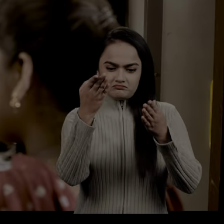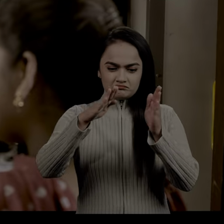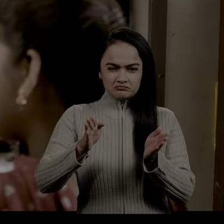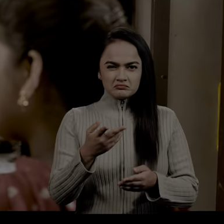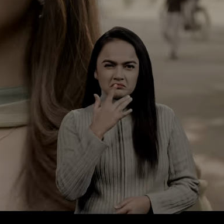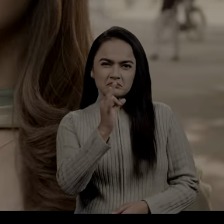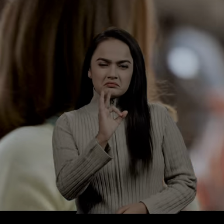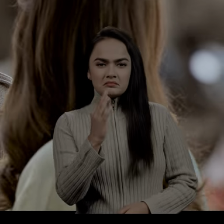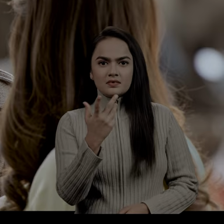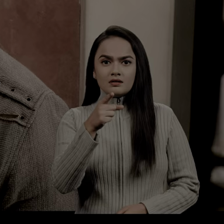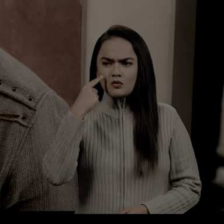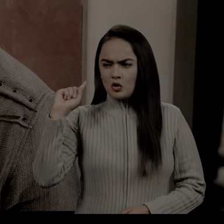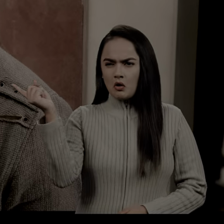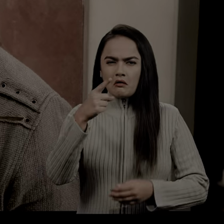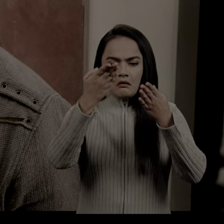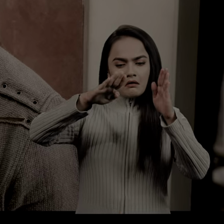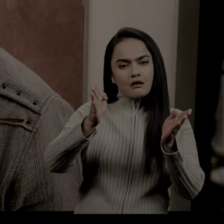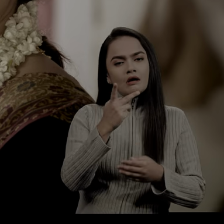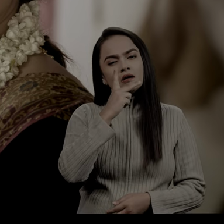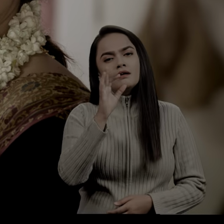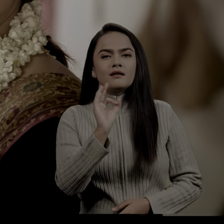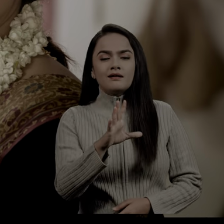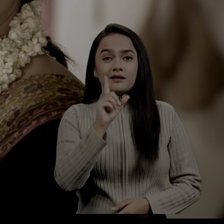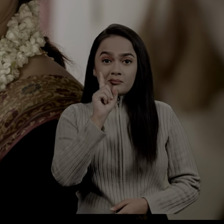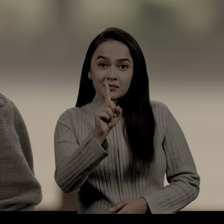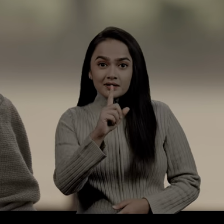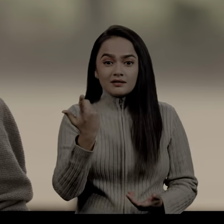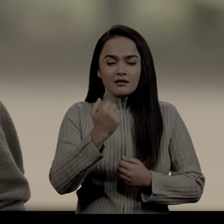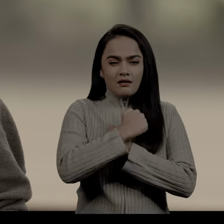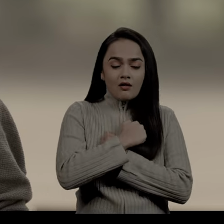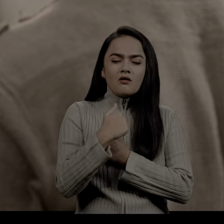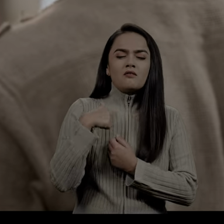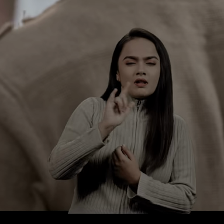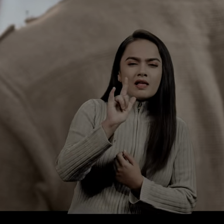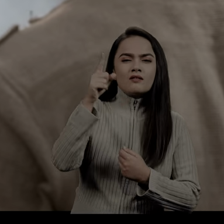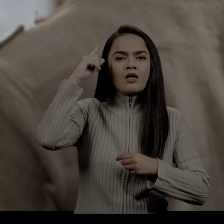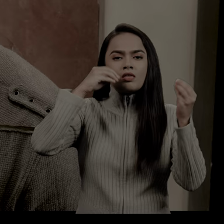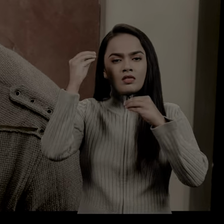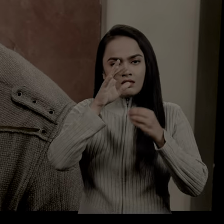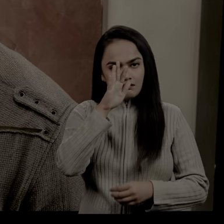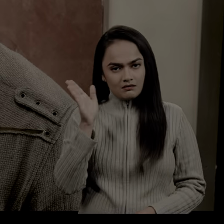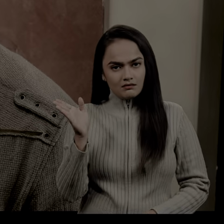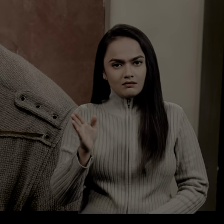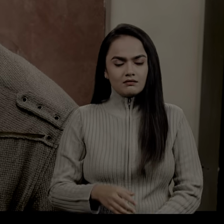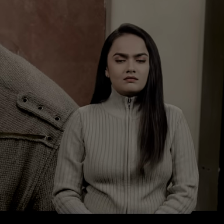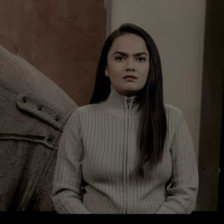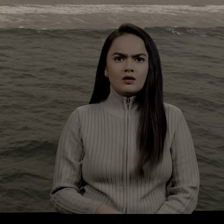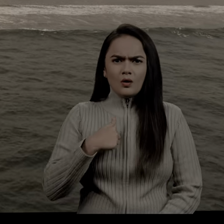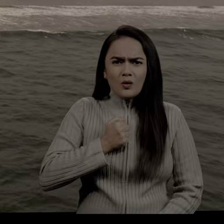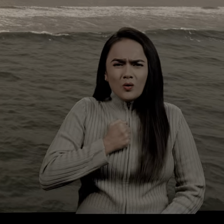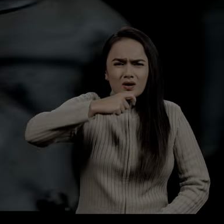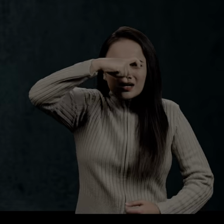नाप अच्छा है सब लाउंडा लोग नाप ही देखत है लेकिन प्यार महबद जैसी घटिया बेकार बात